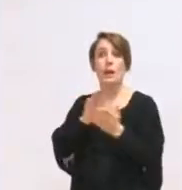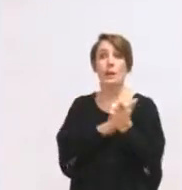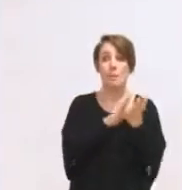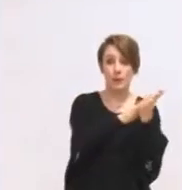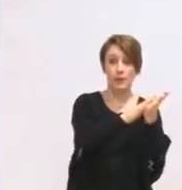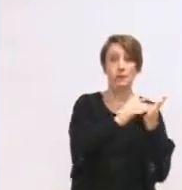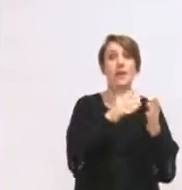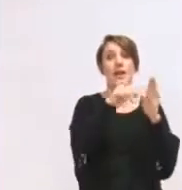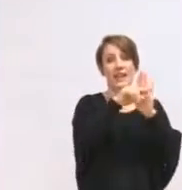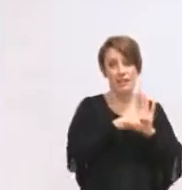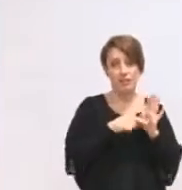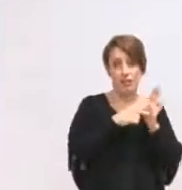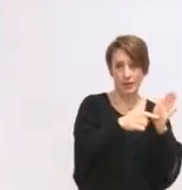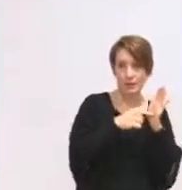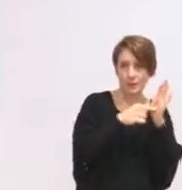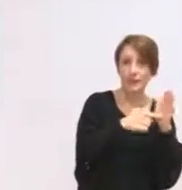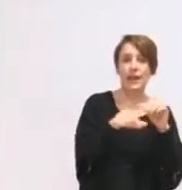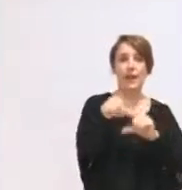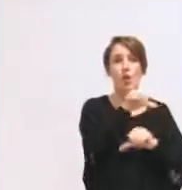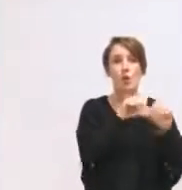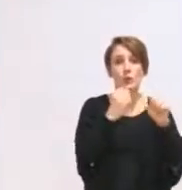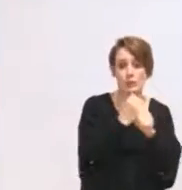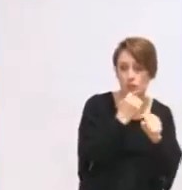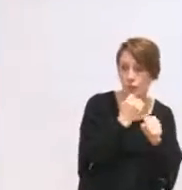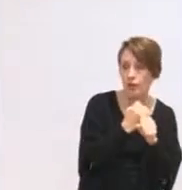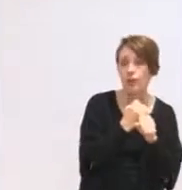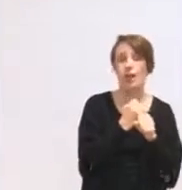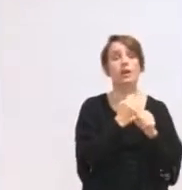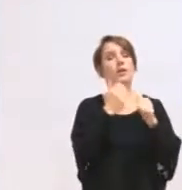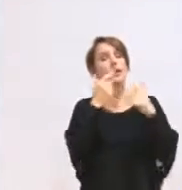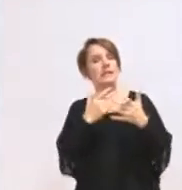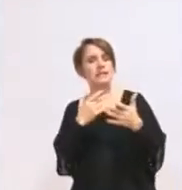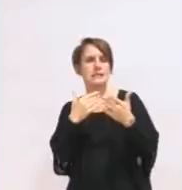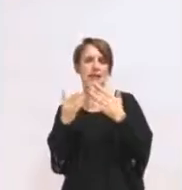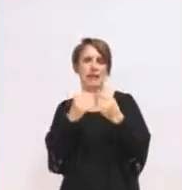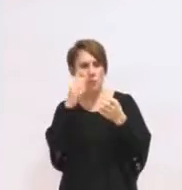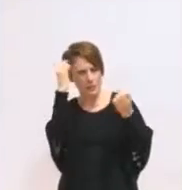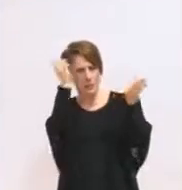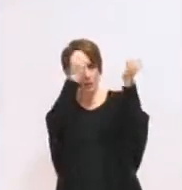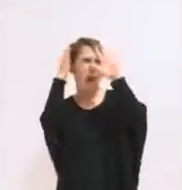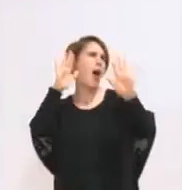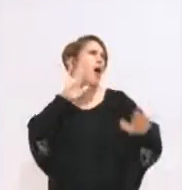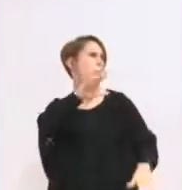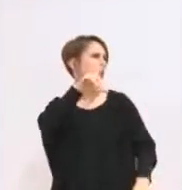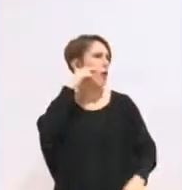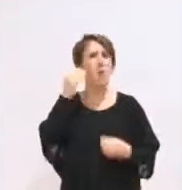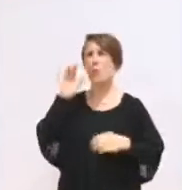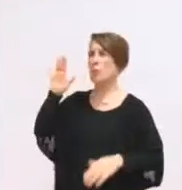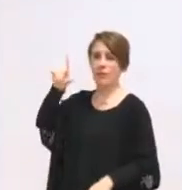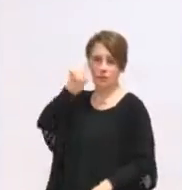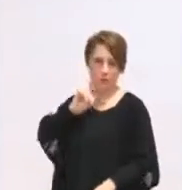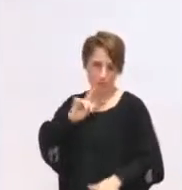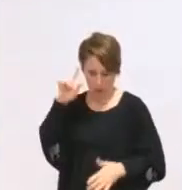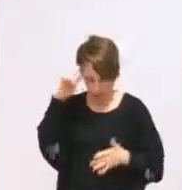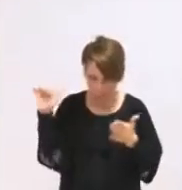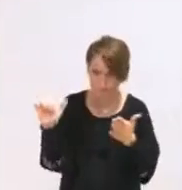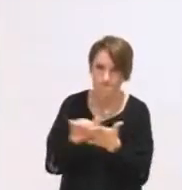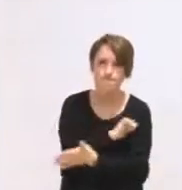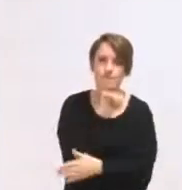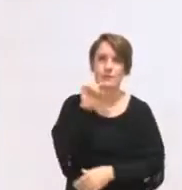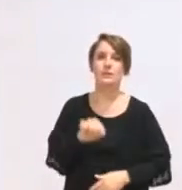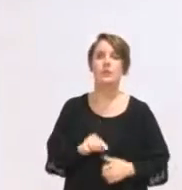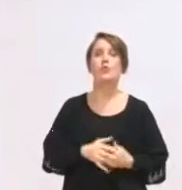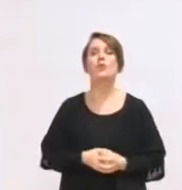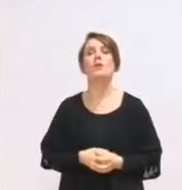de recrutement, les conditions de travail, les stéréotypes de certains métiers qui aujourd'hui sont encore trop genrés. Et à ce sujet, moi, je note